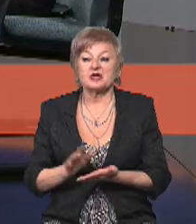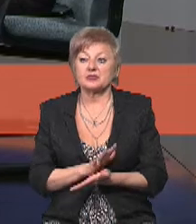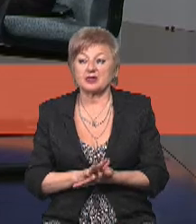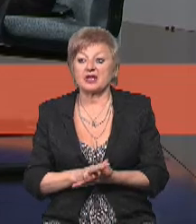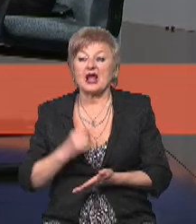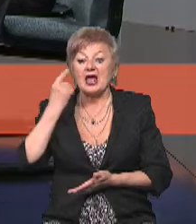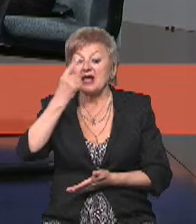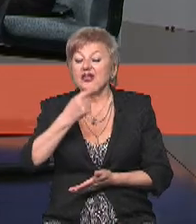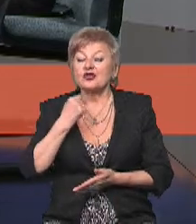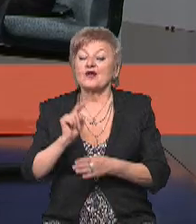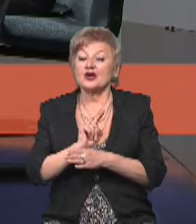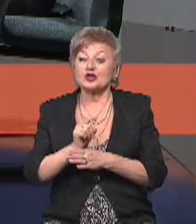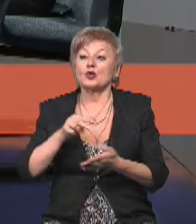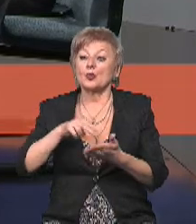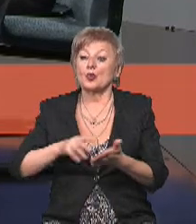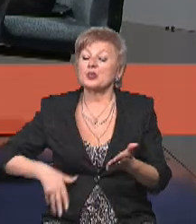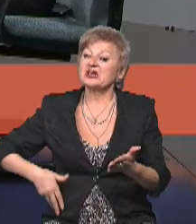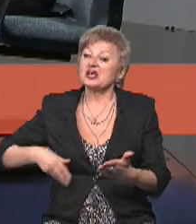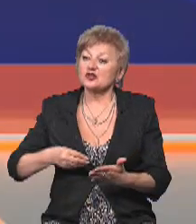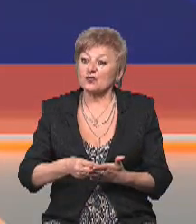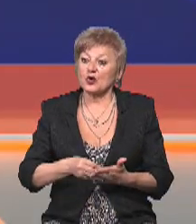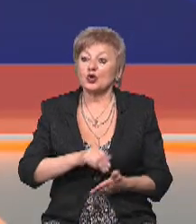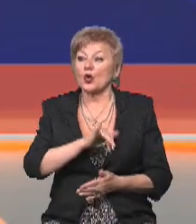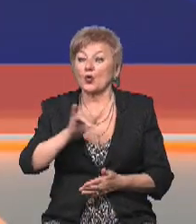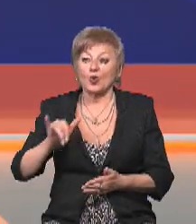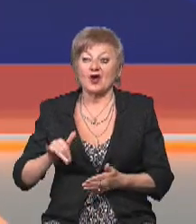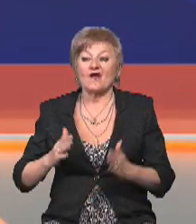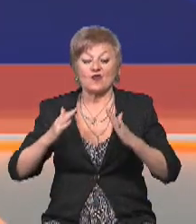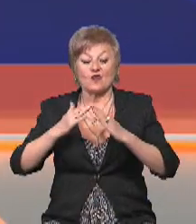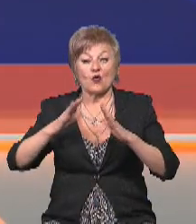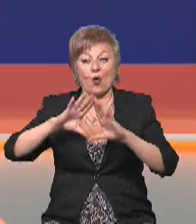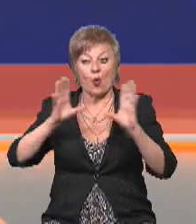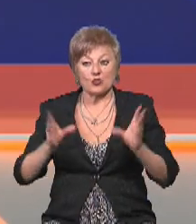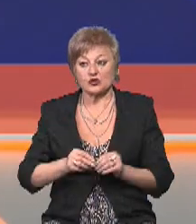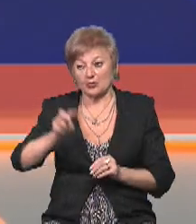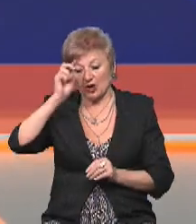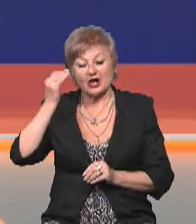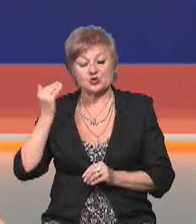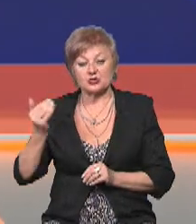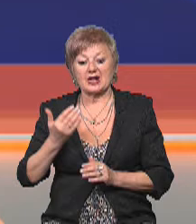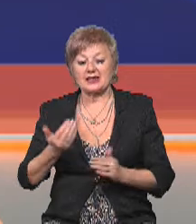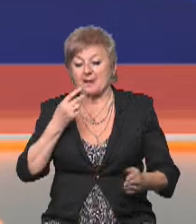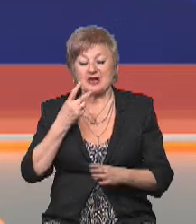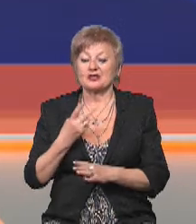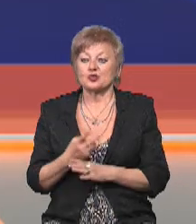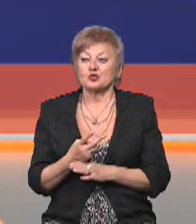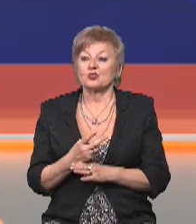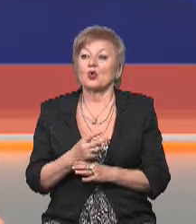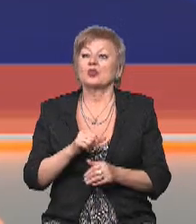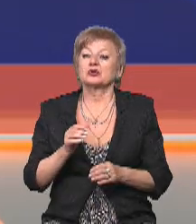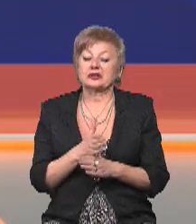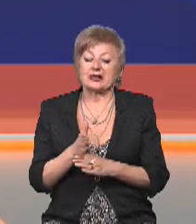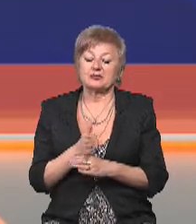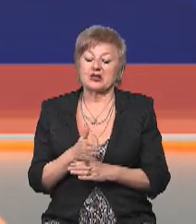индивидуальный счетчик вы можете установить за собственные средства. У кого установлен домовой, государство не предусматривает нам в тарифе на